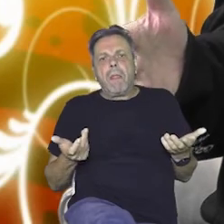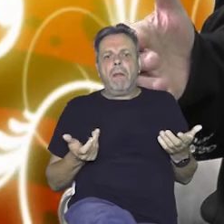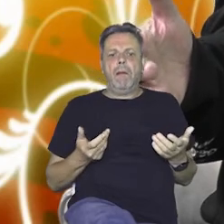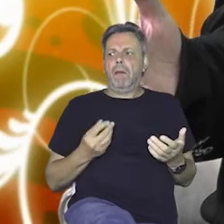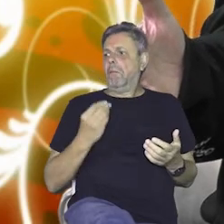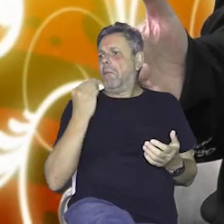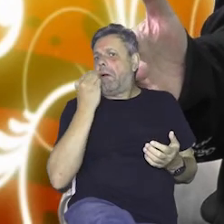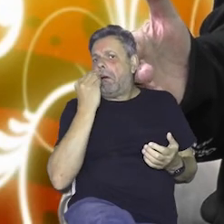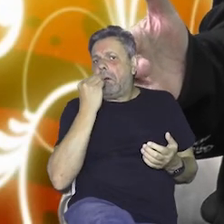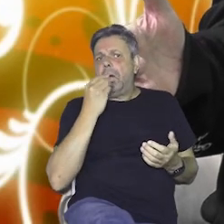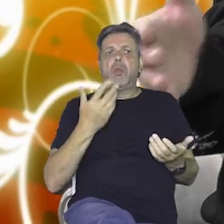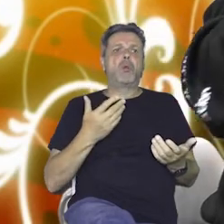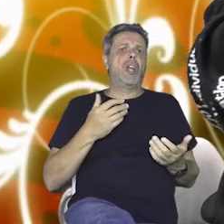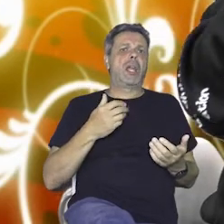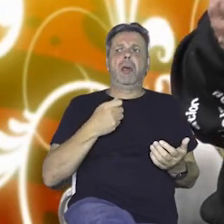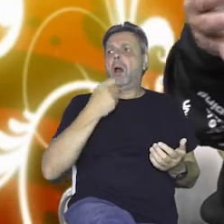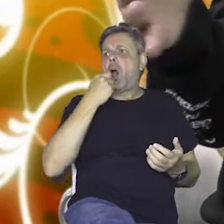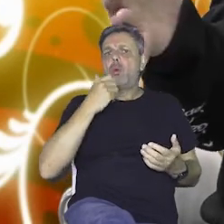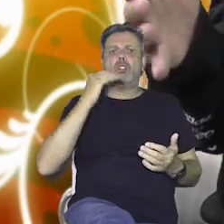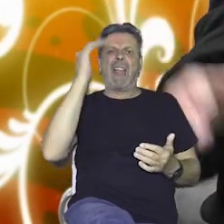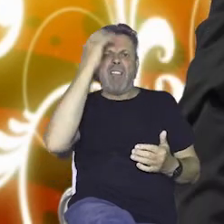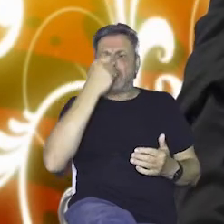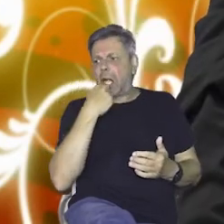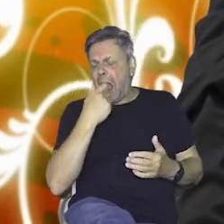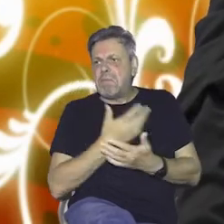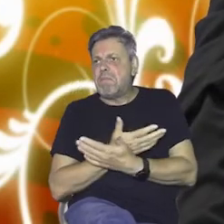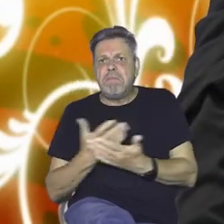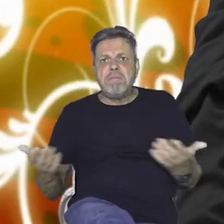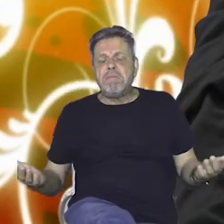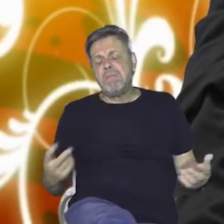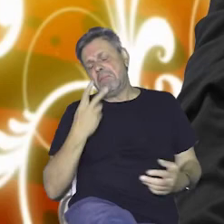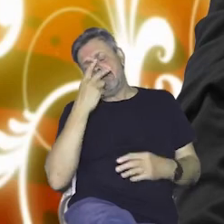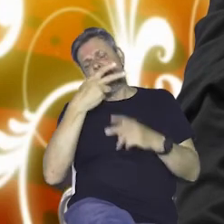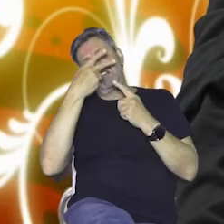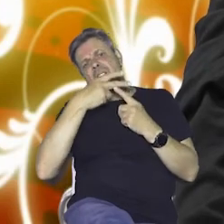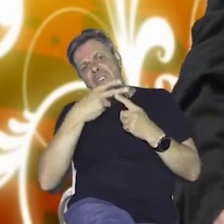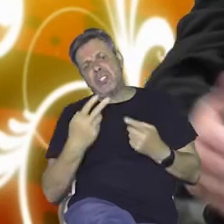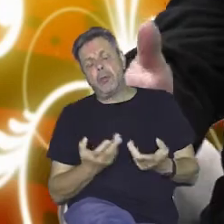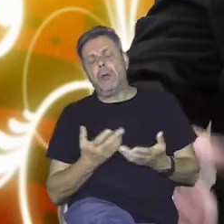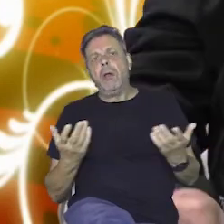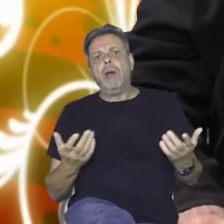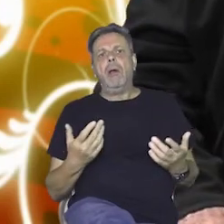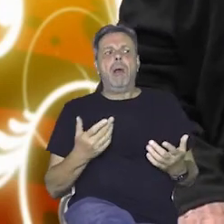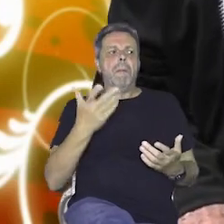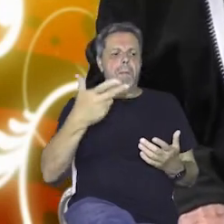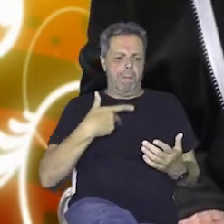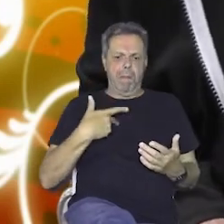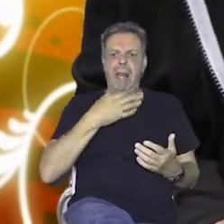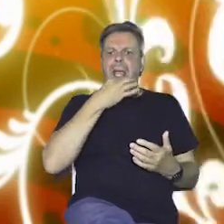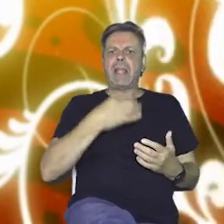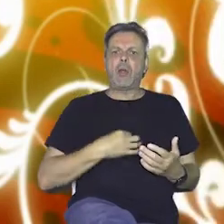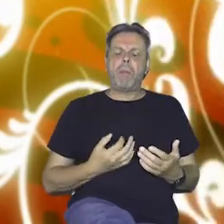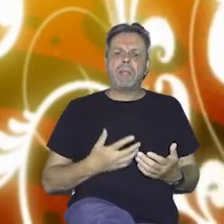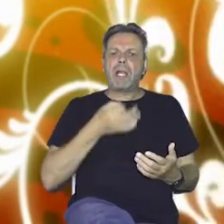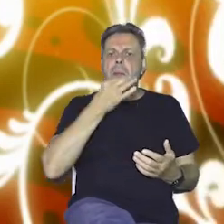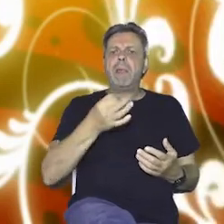doručkuju, ručaju u večeru, gledaju televiziju, svodim se na sve to život. Mene kad neko pita, zaustavi kako